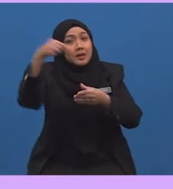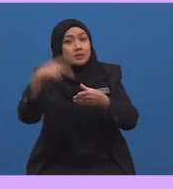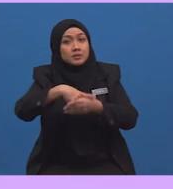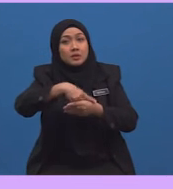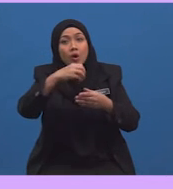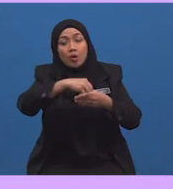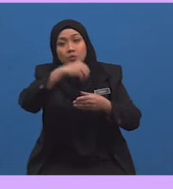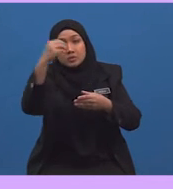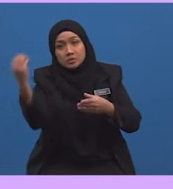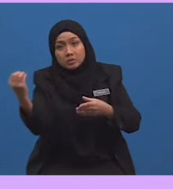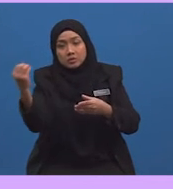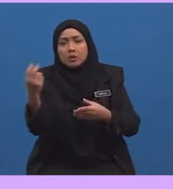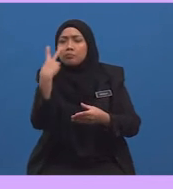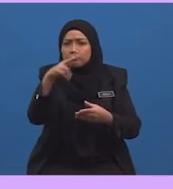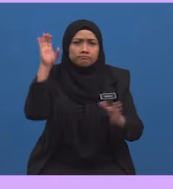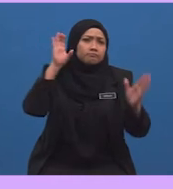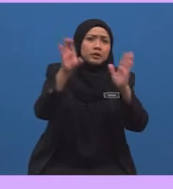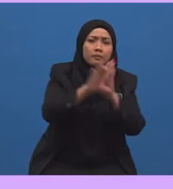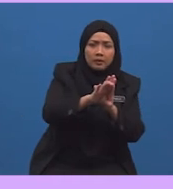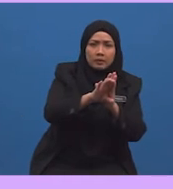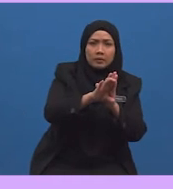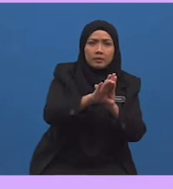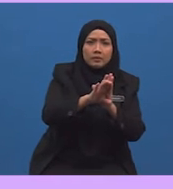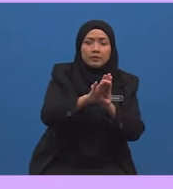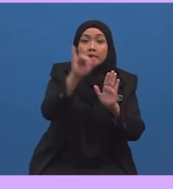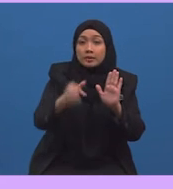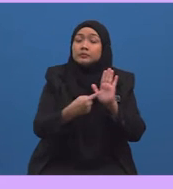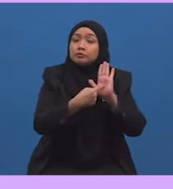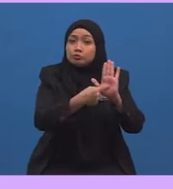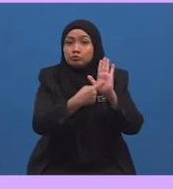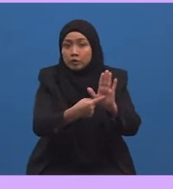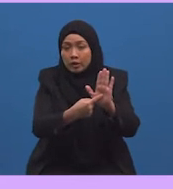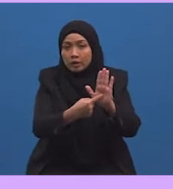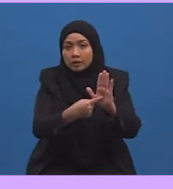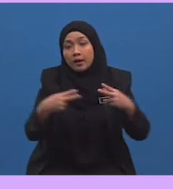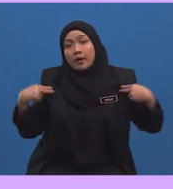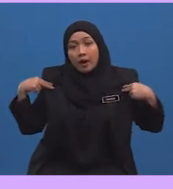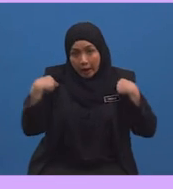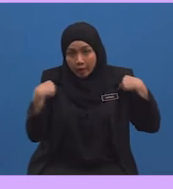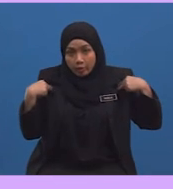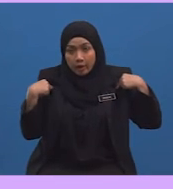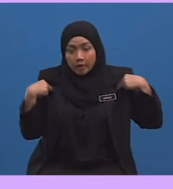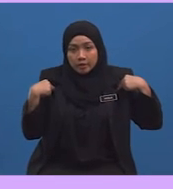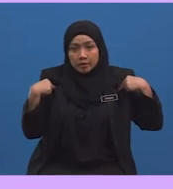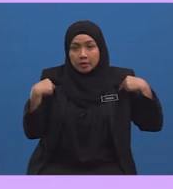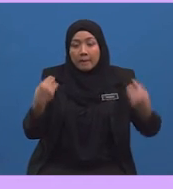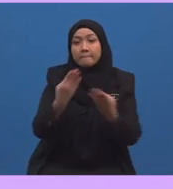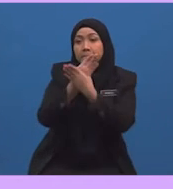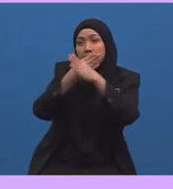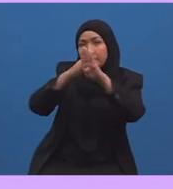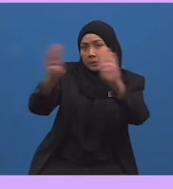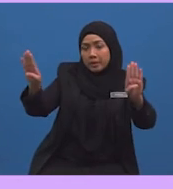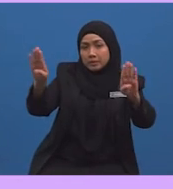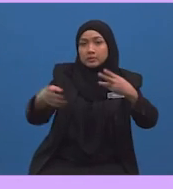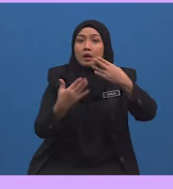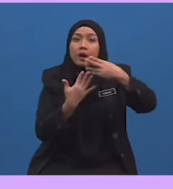Daripada slide yang ditunjukkan, tumbuhan dan haiwan melakukan respirasi yang menggunakan oksigen dan membebaskan